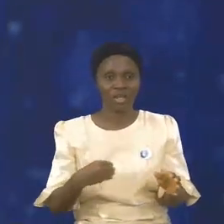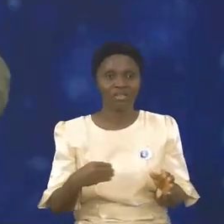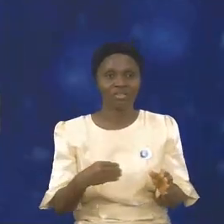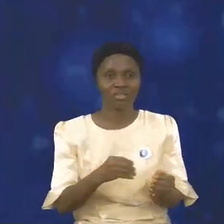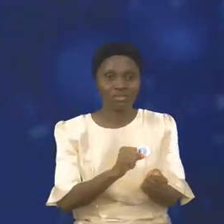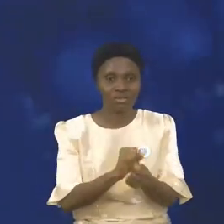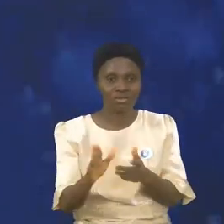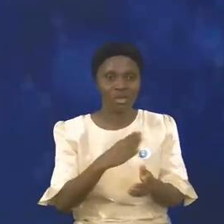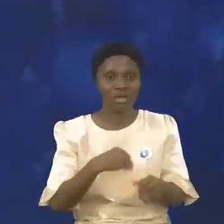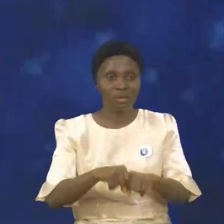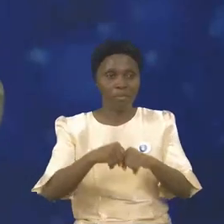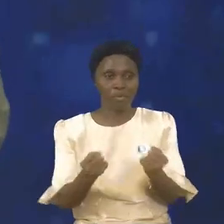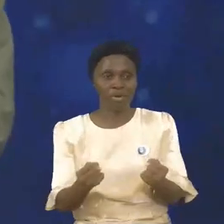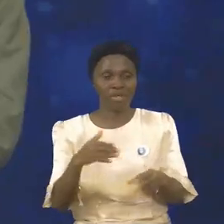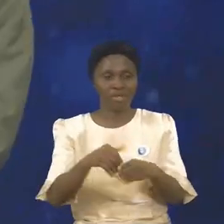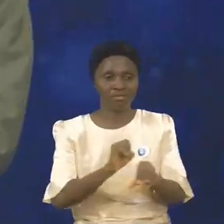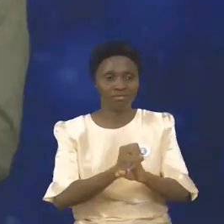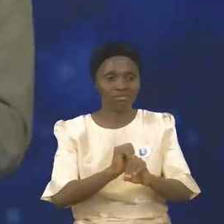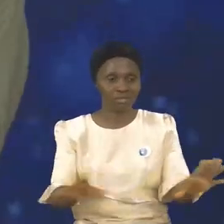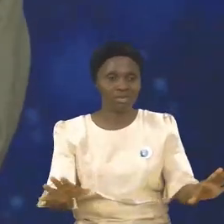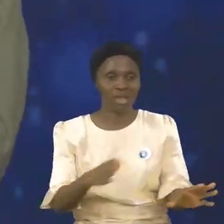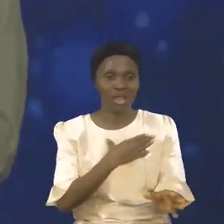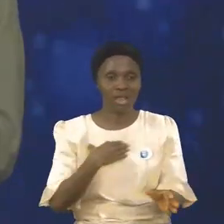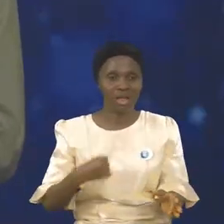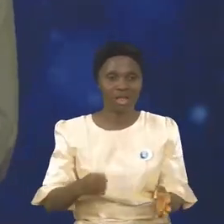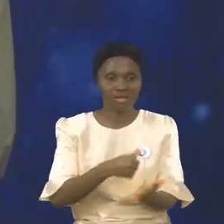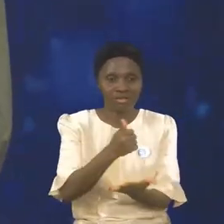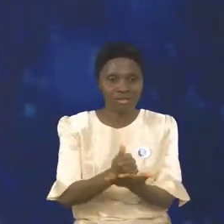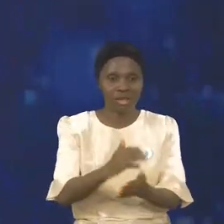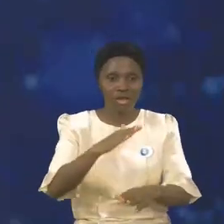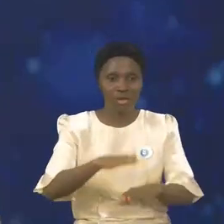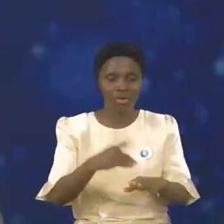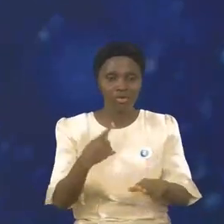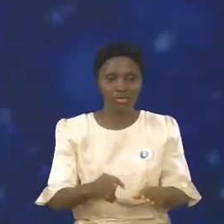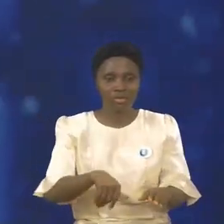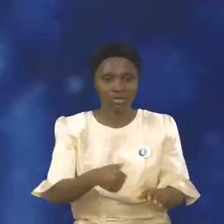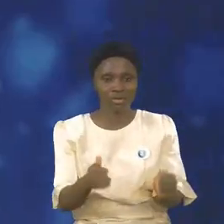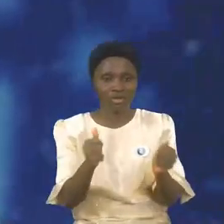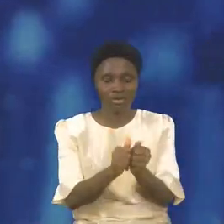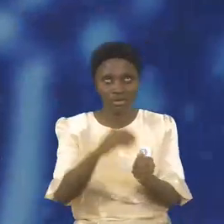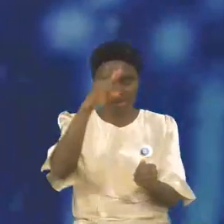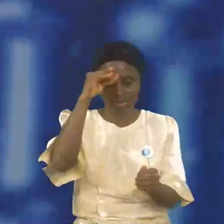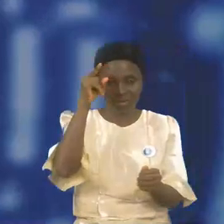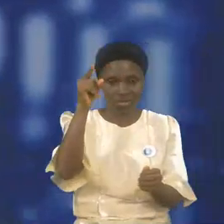brisait et foulée au pied ce qu'il restait